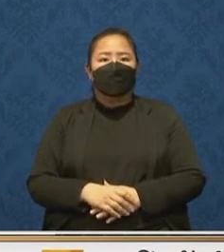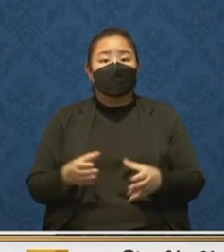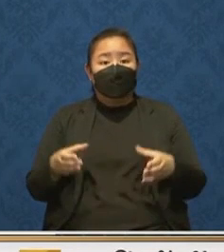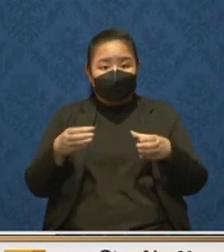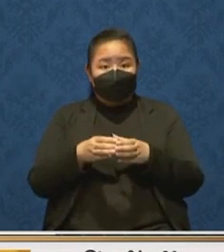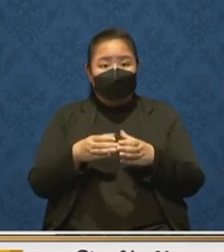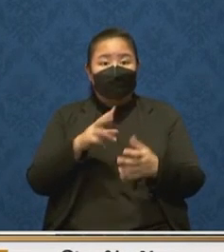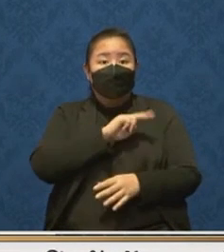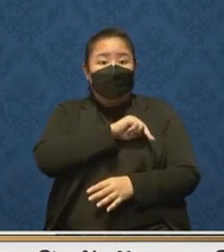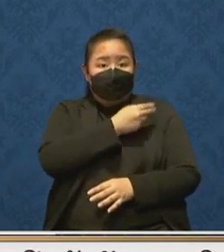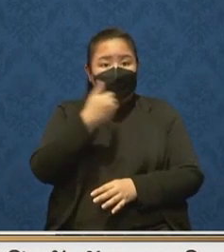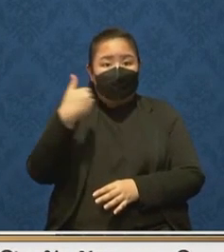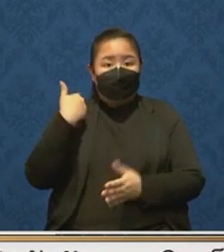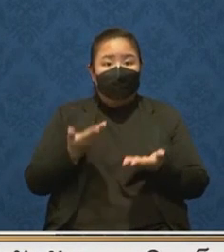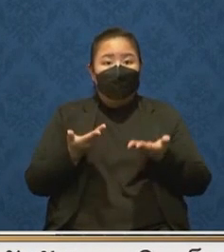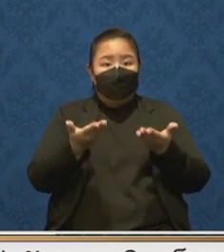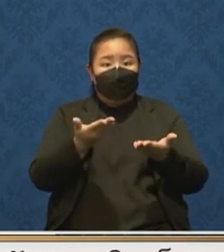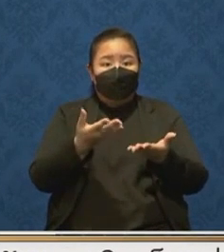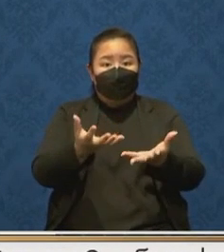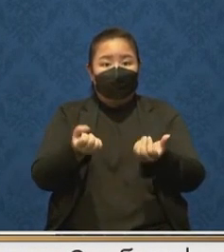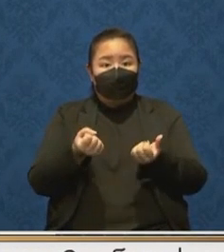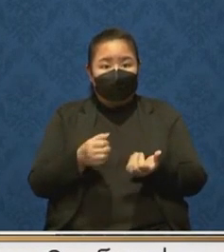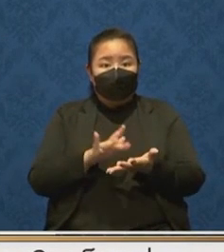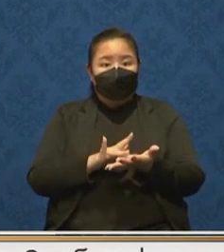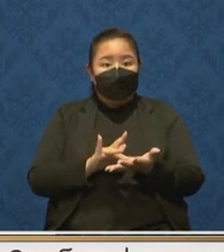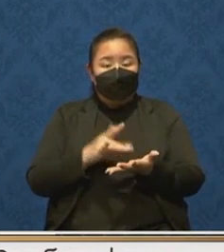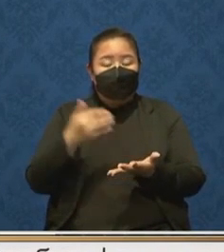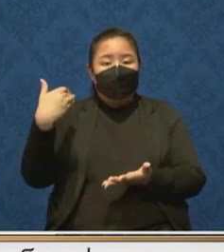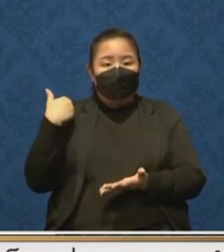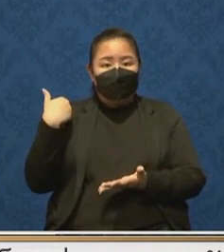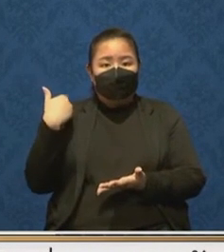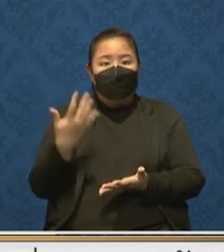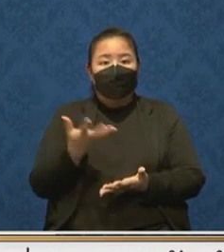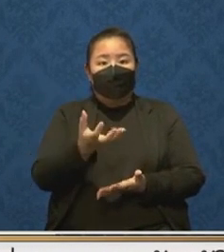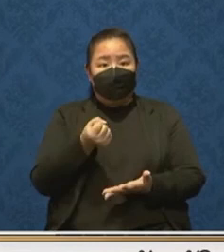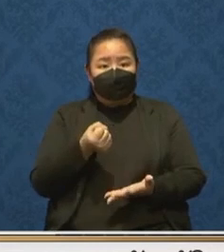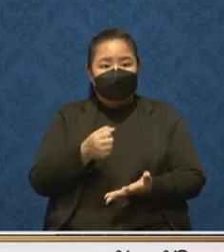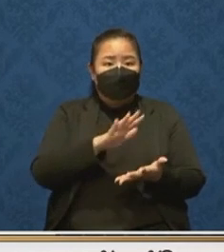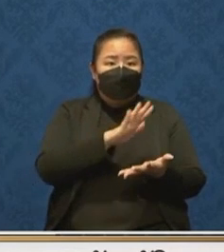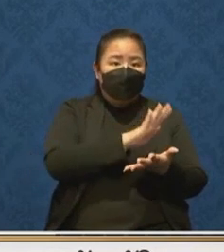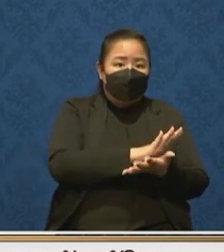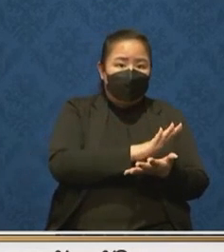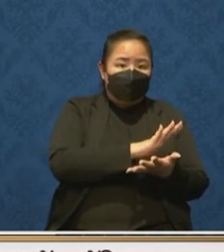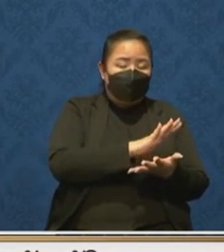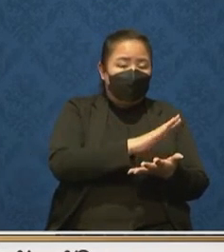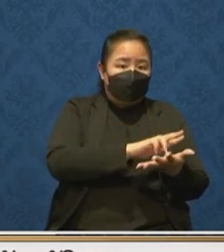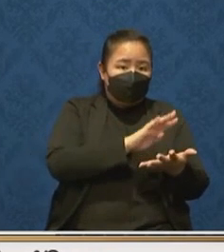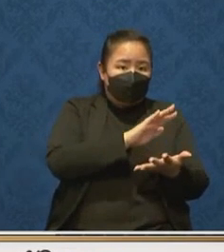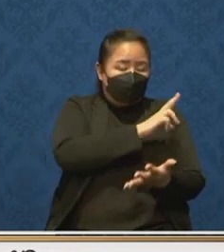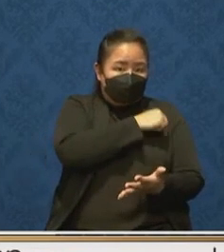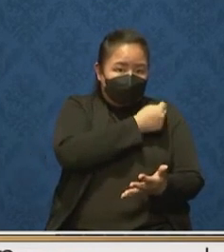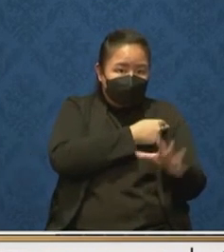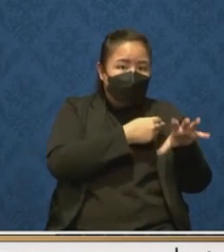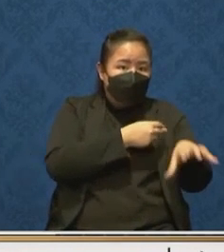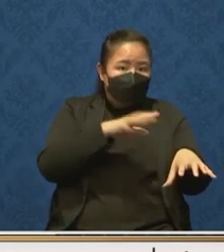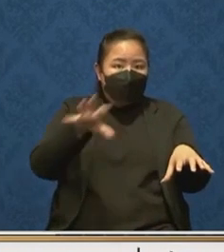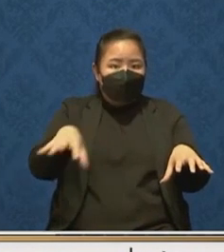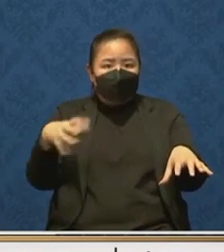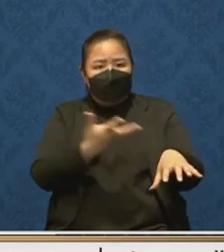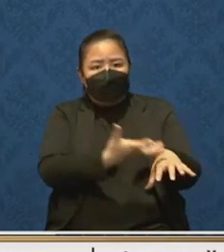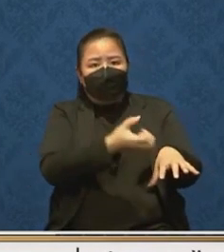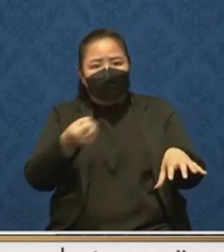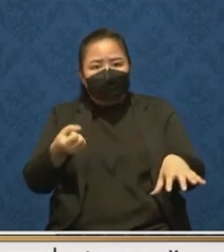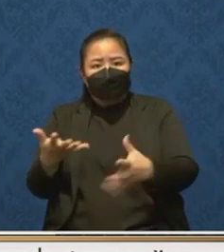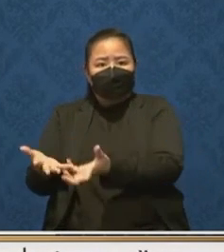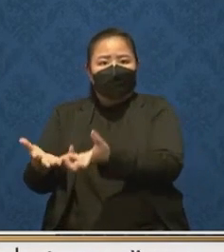มของแพทยจะมีการขอยืมยากันลงบานนั้นยืมลงบานนี้ ลงบานนี้ ยืมลงบานนี้แต่ผมมาฟังองคการเพศัยบอกว่